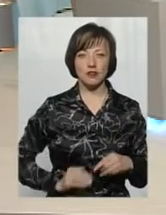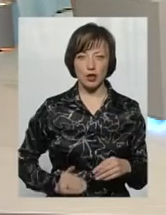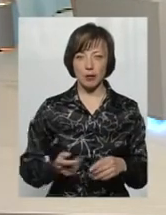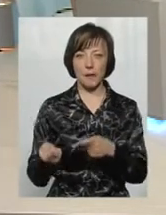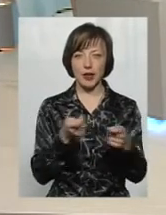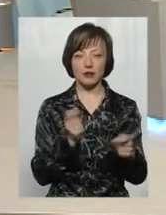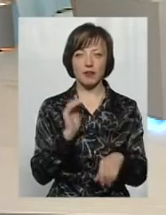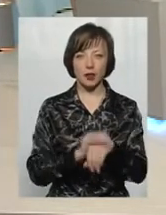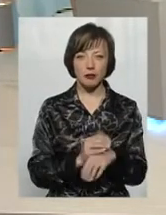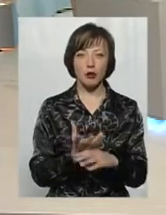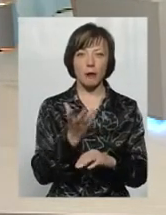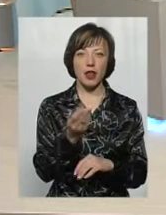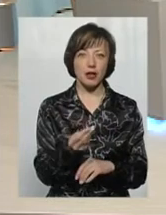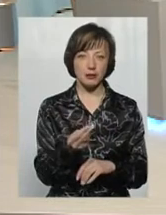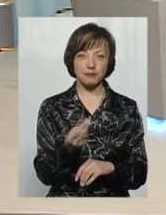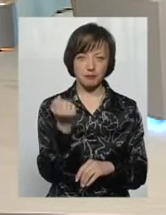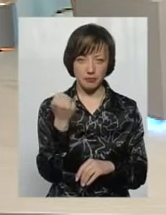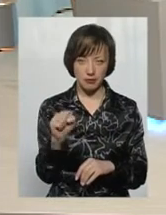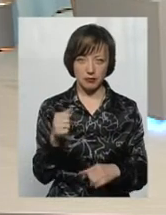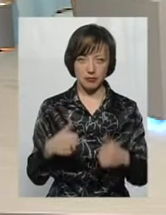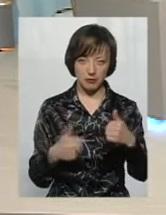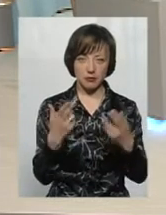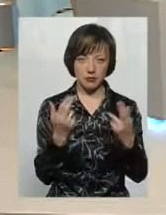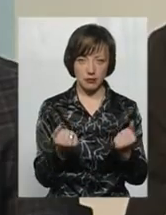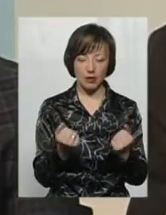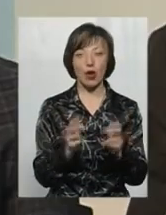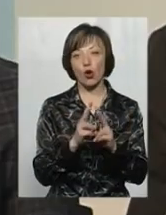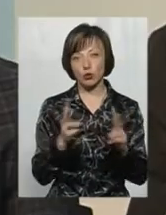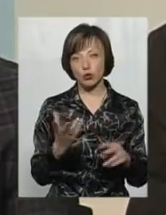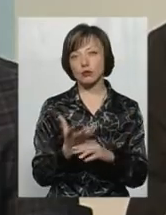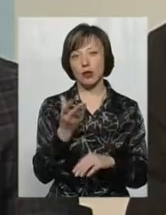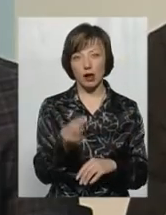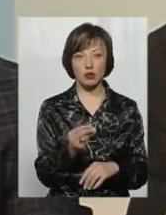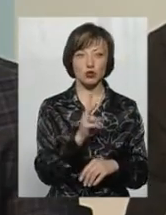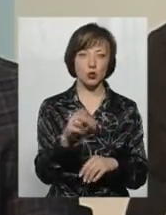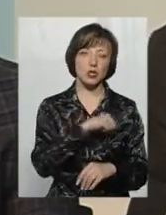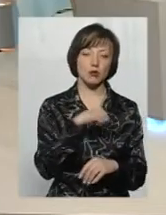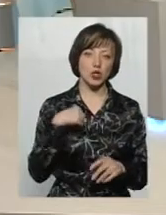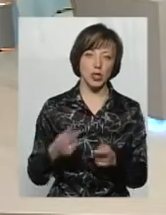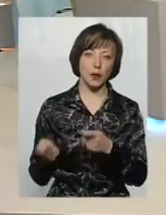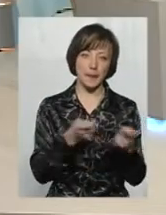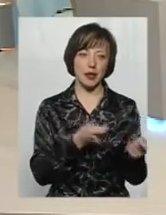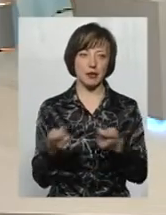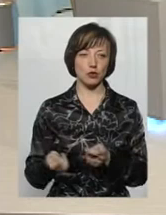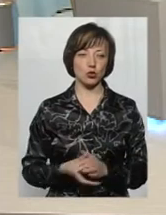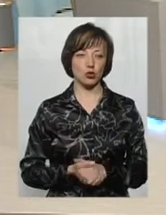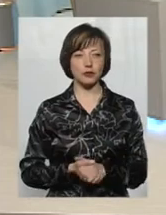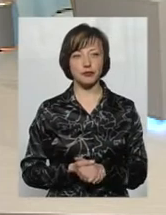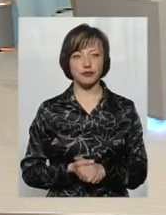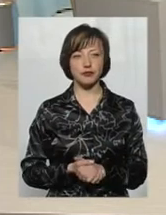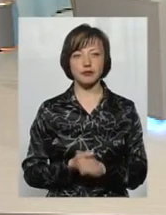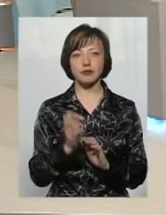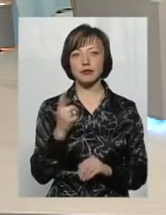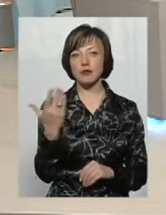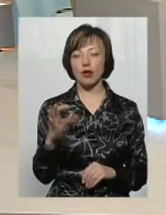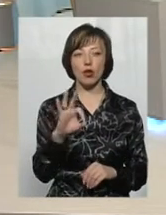по суті вони платять переможцю, так? Певно, хтось платить, хтось не платить, хтось самостійно перевозить, як Олександр